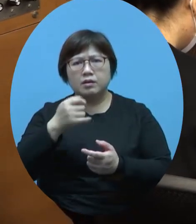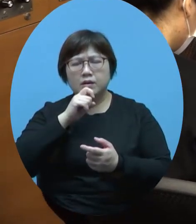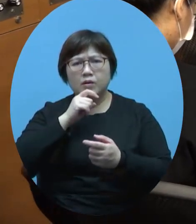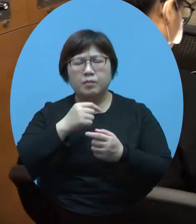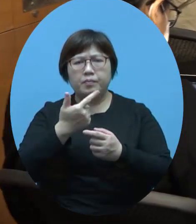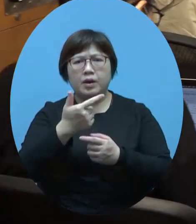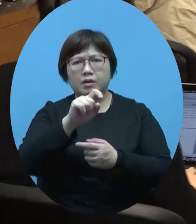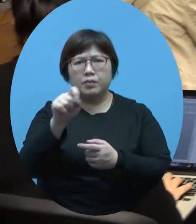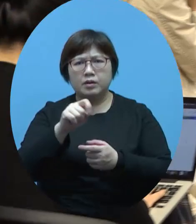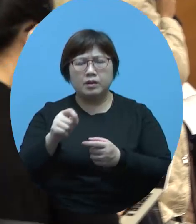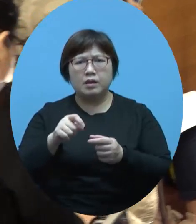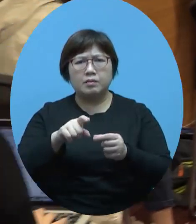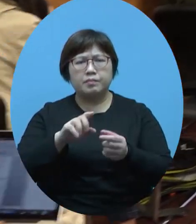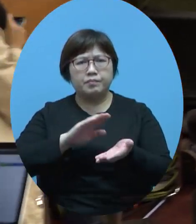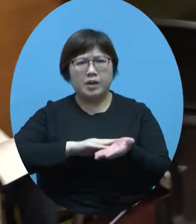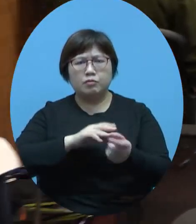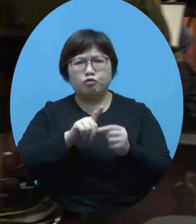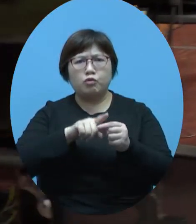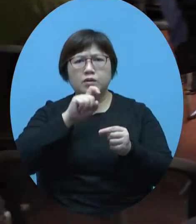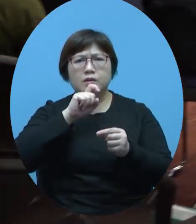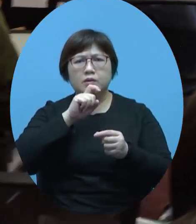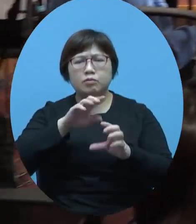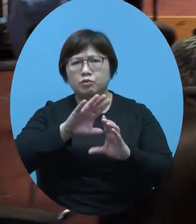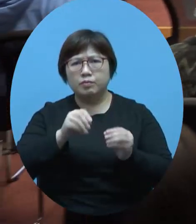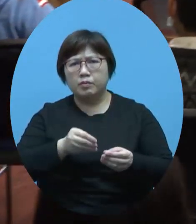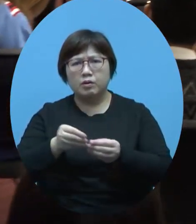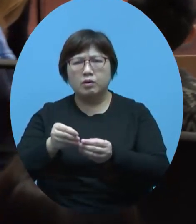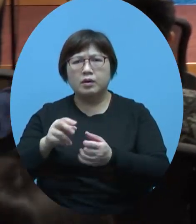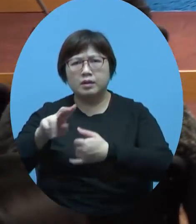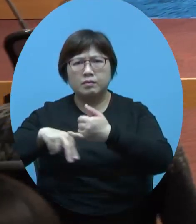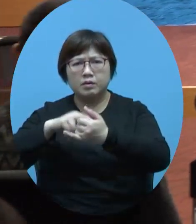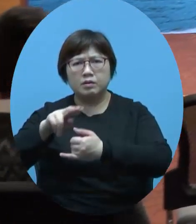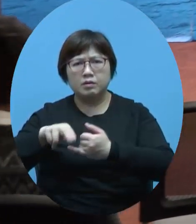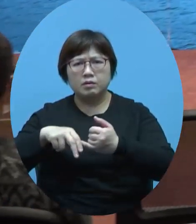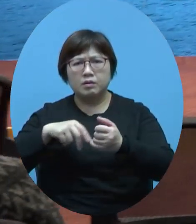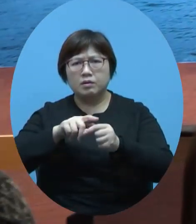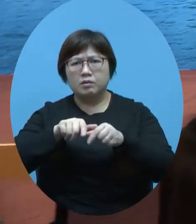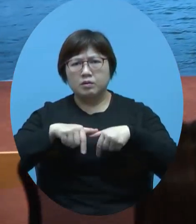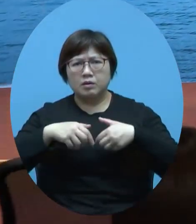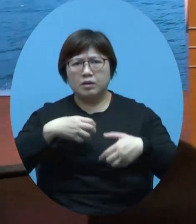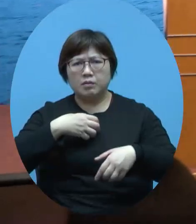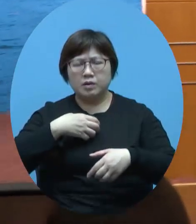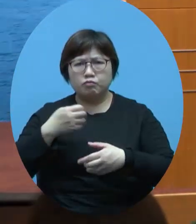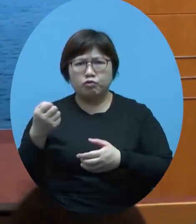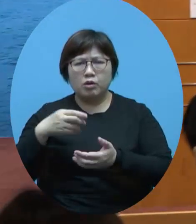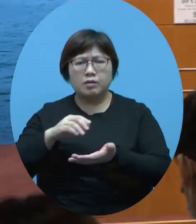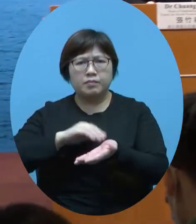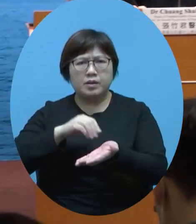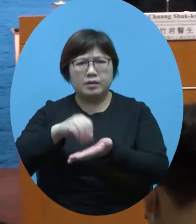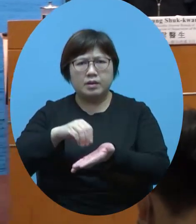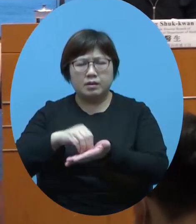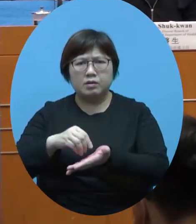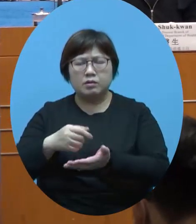咗。咁如果唔將佢哋全部送去檢疫中心嘅話，咁會唔會擔心佢哋之後確診嘅數字越嚟越多咧？唔該